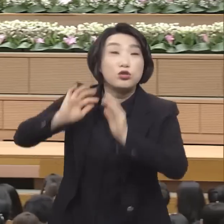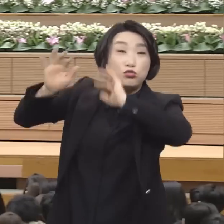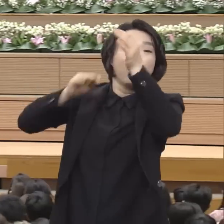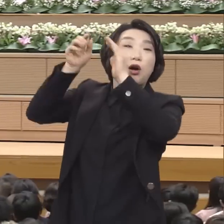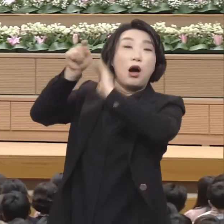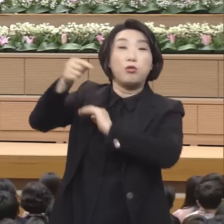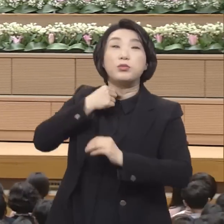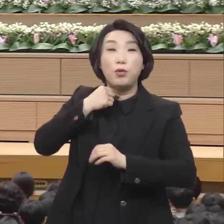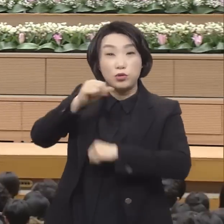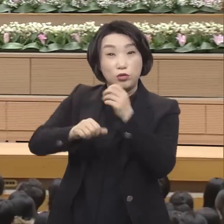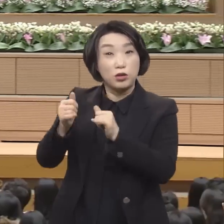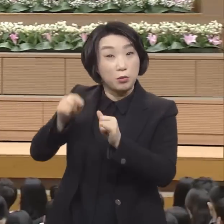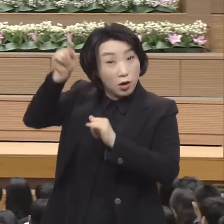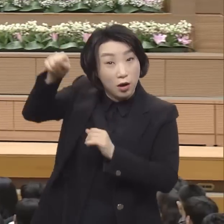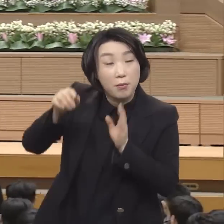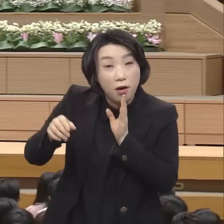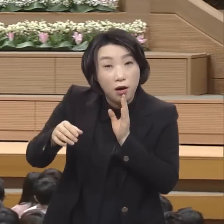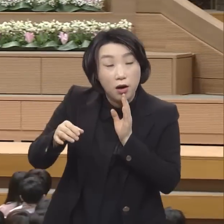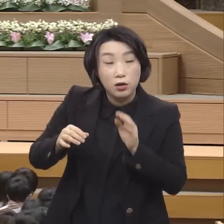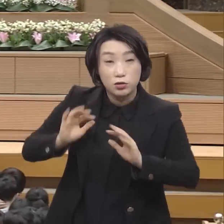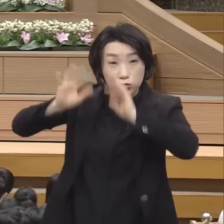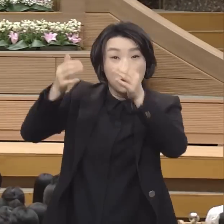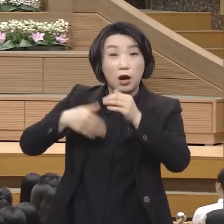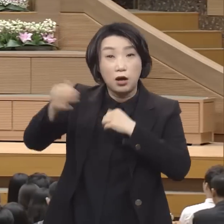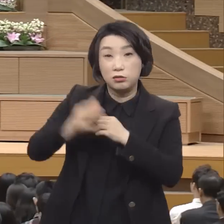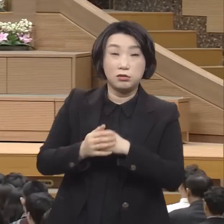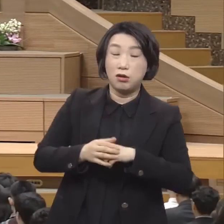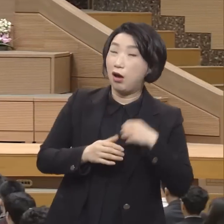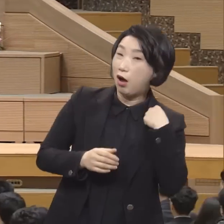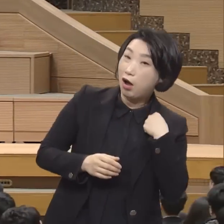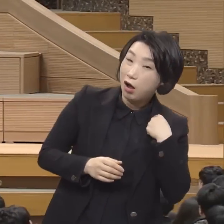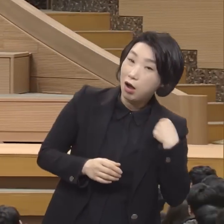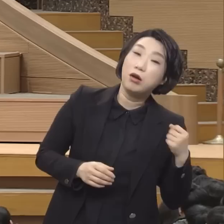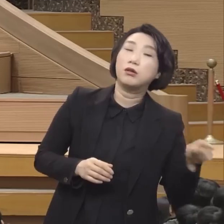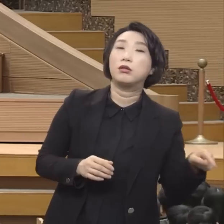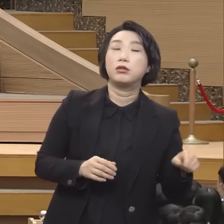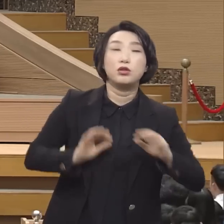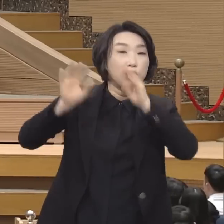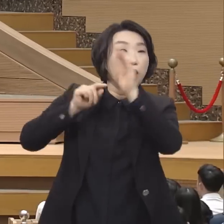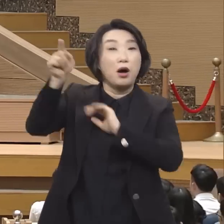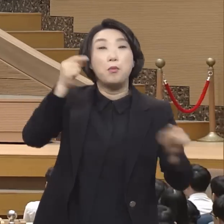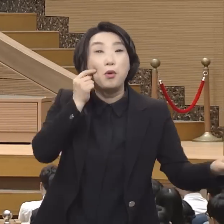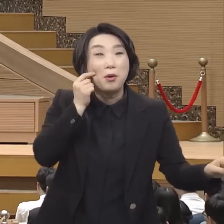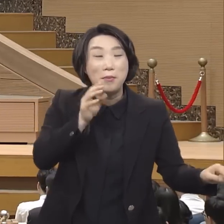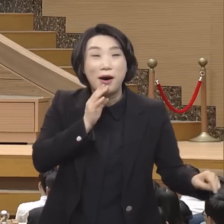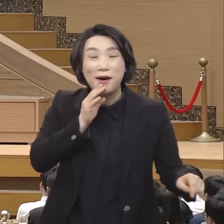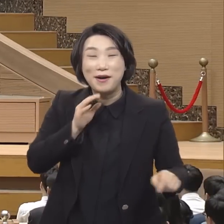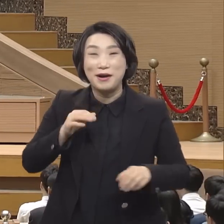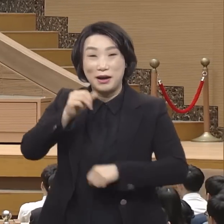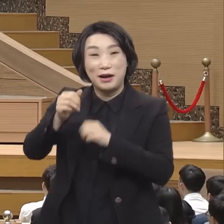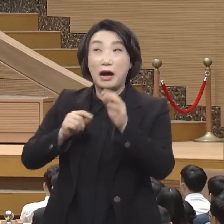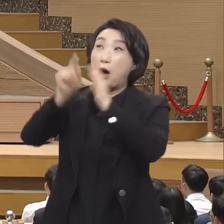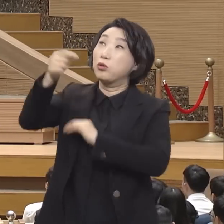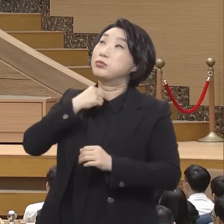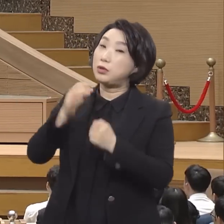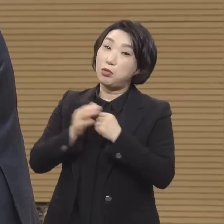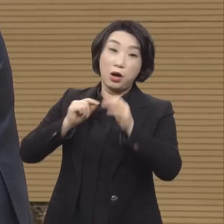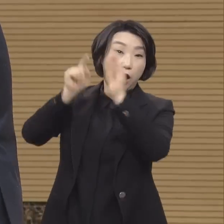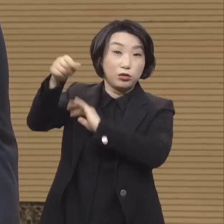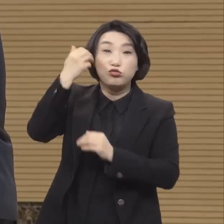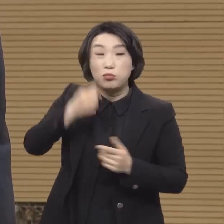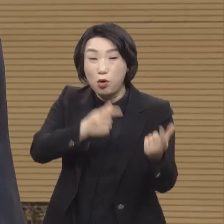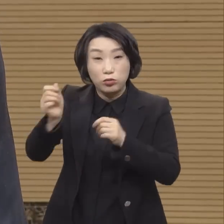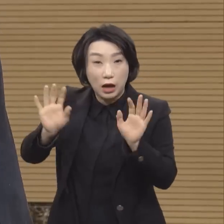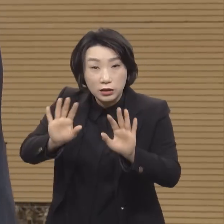거예요. 부자인 자는 절대 천국 갈 수 없습니다. 가고 싶다고 하는 것이 아니라 자유한 자가 하는 것이라 이 말이에요. 자유는